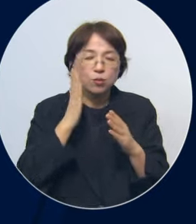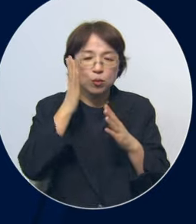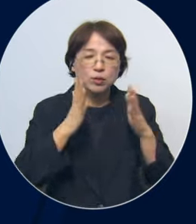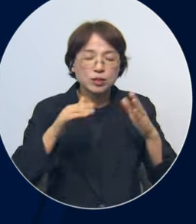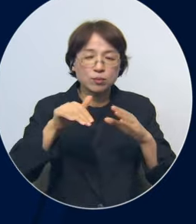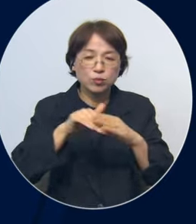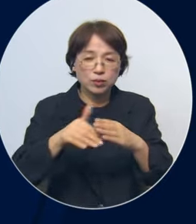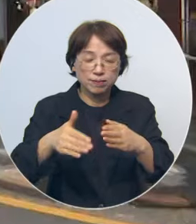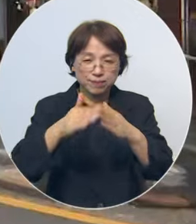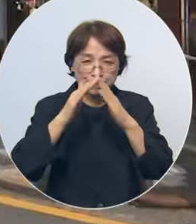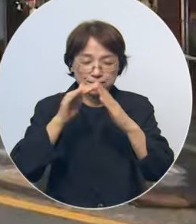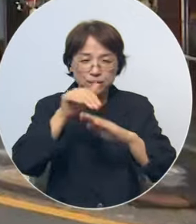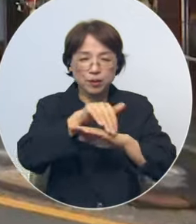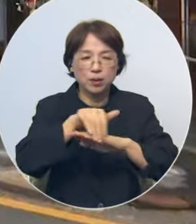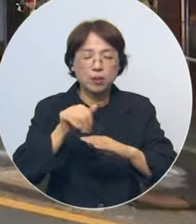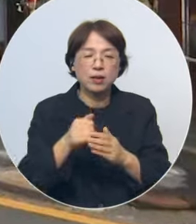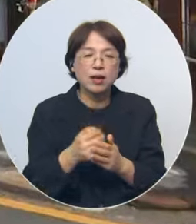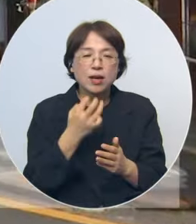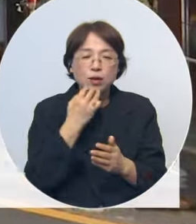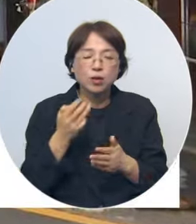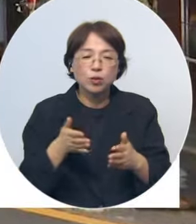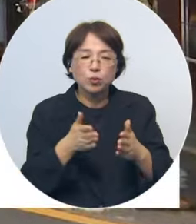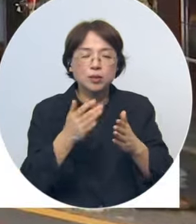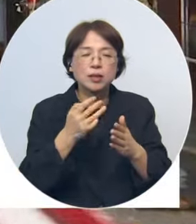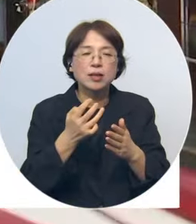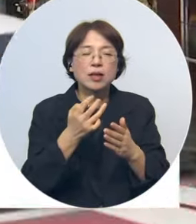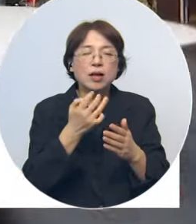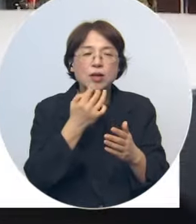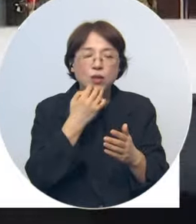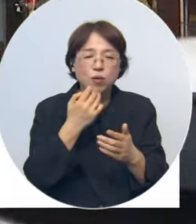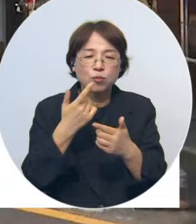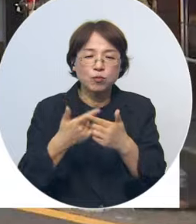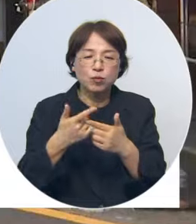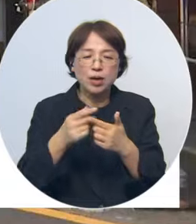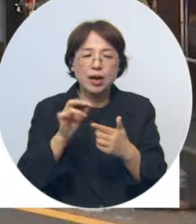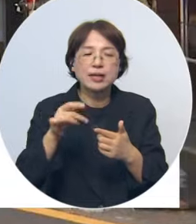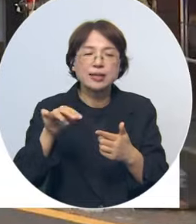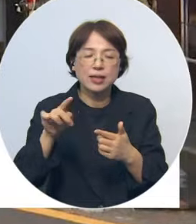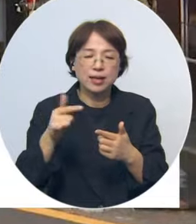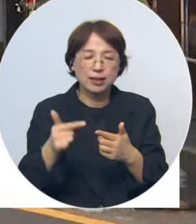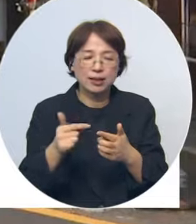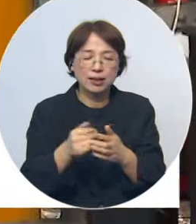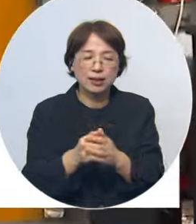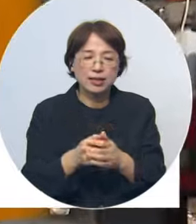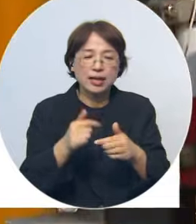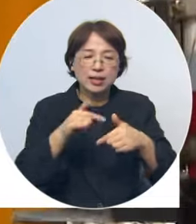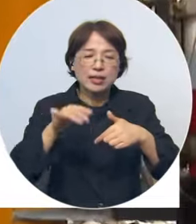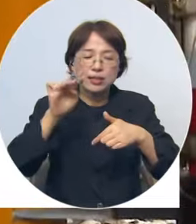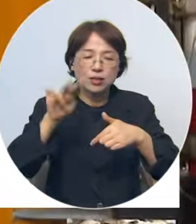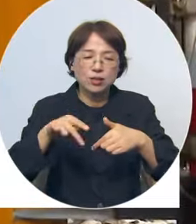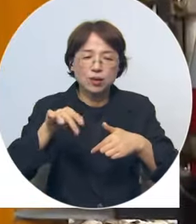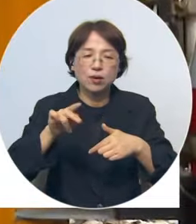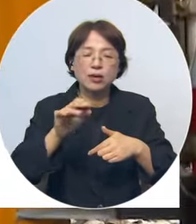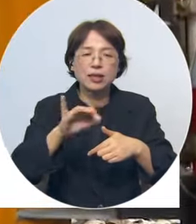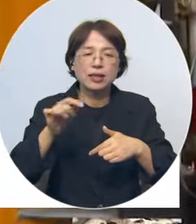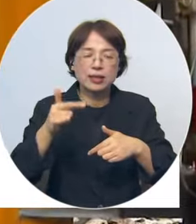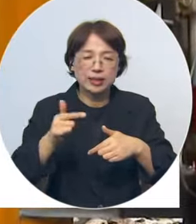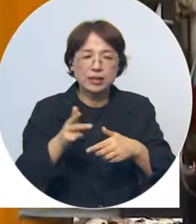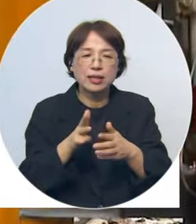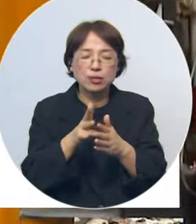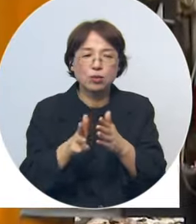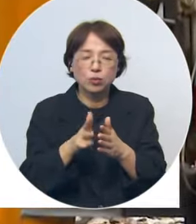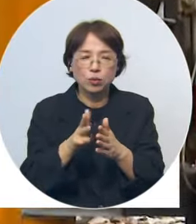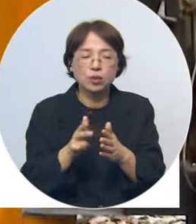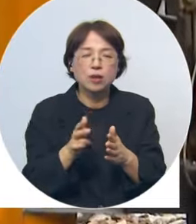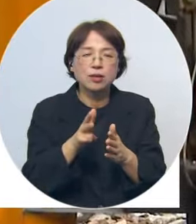구축하겠다는 계획입니다. 경기도에서는 경부선과 안산선을, 인천시에서는 경인선을 놓고 철도 지하화